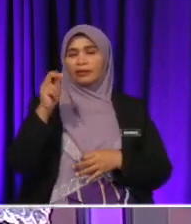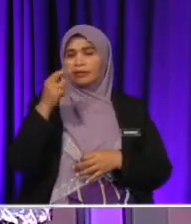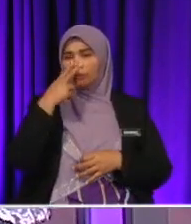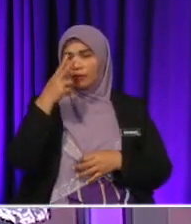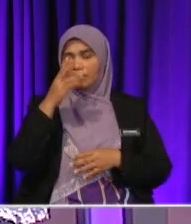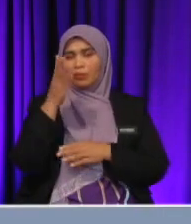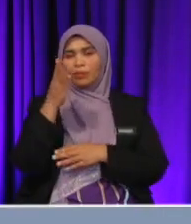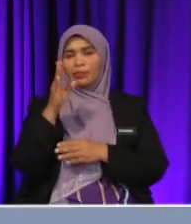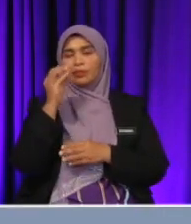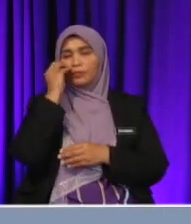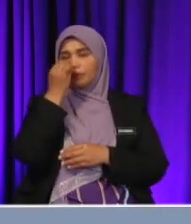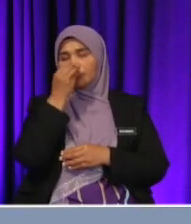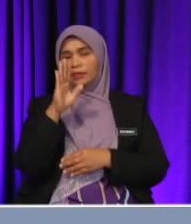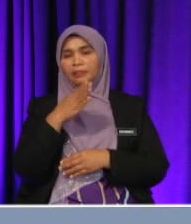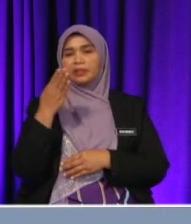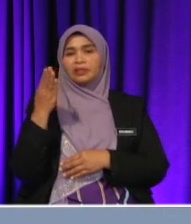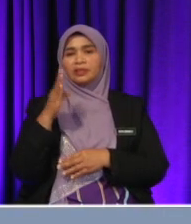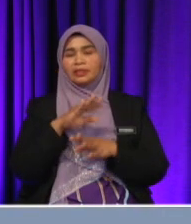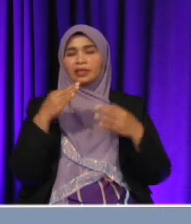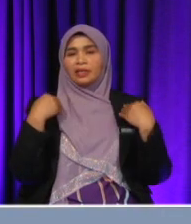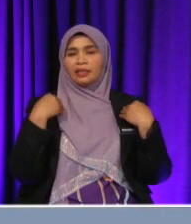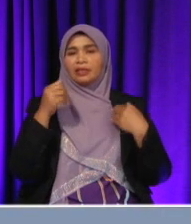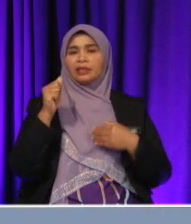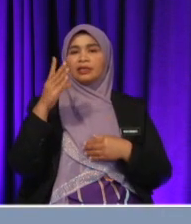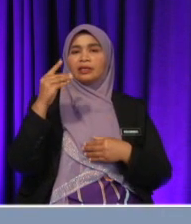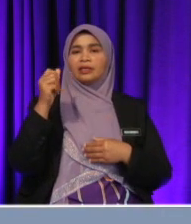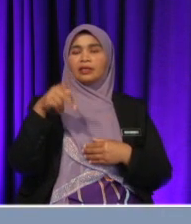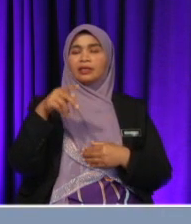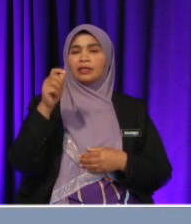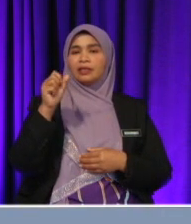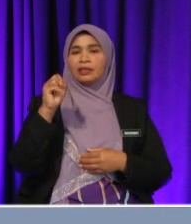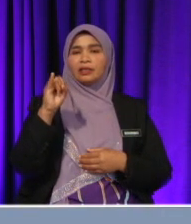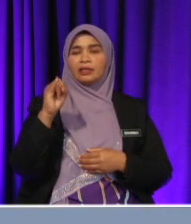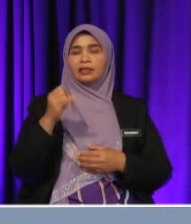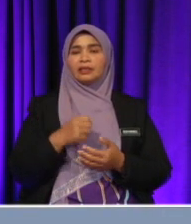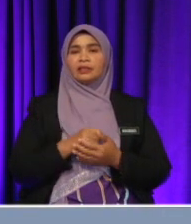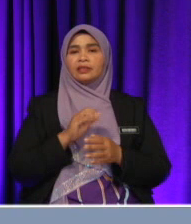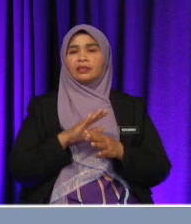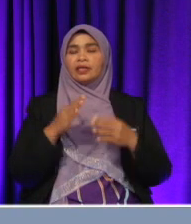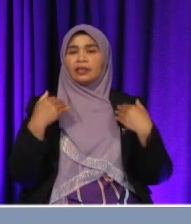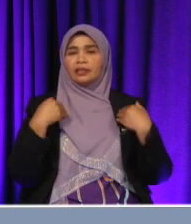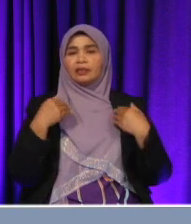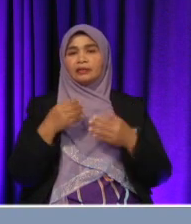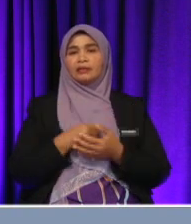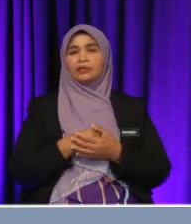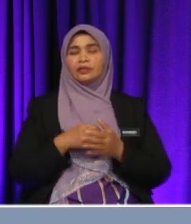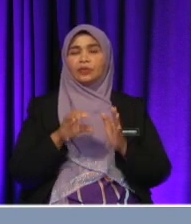biasa pun boleh dikatakan tidak ada adaptasi ataupun penyesuaian Sebab Dia cukup tidak terlalu cahaya